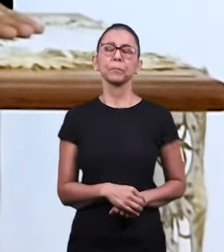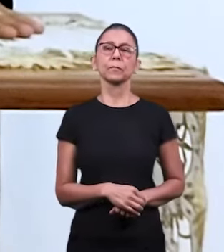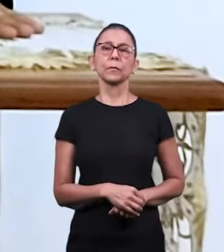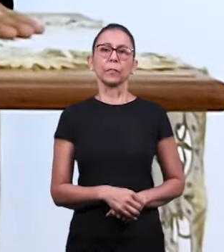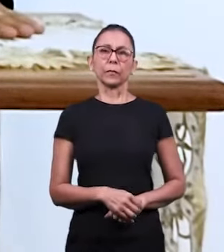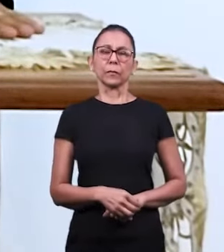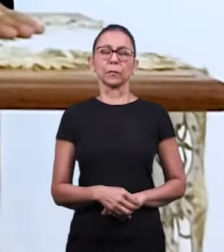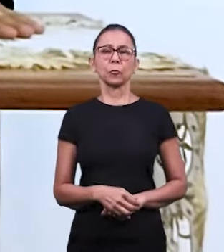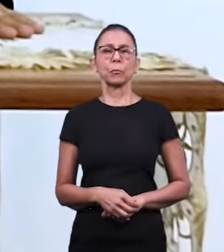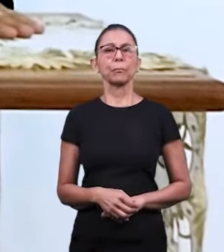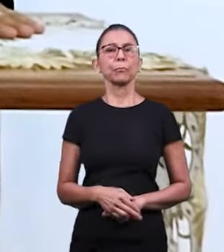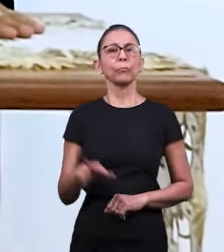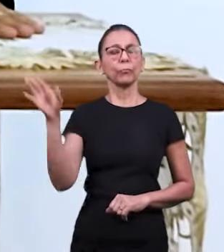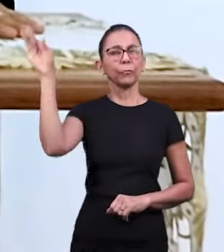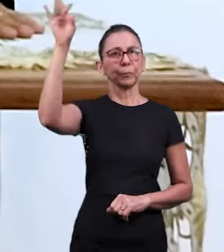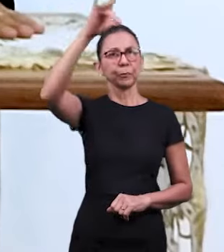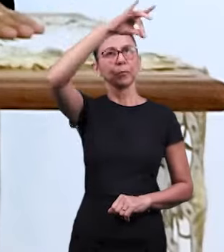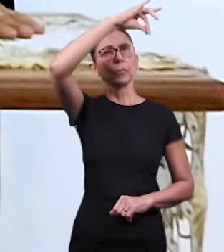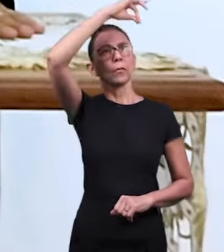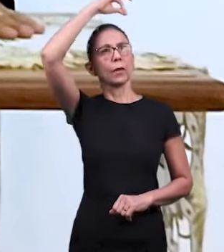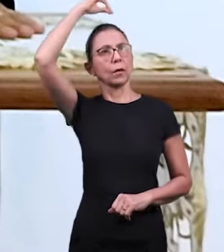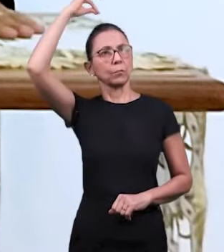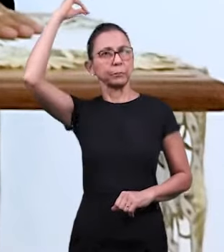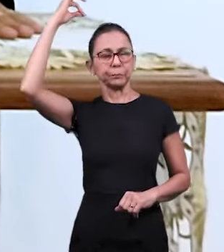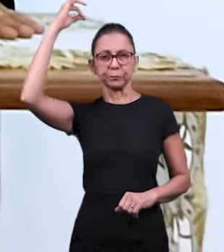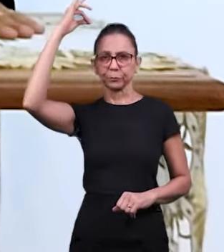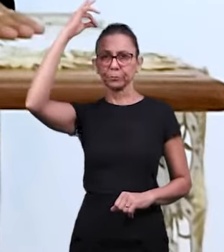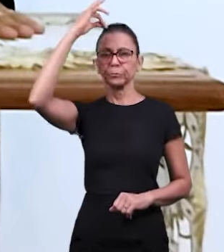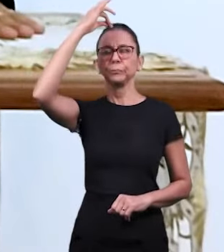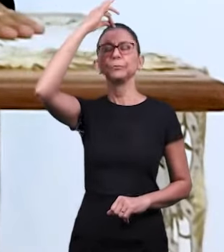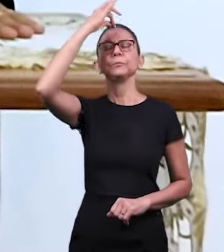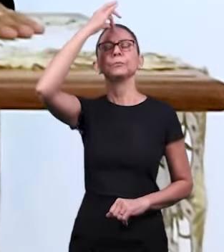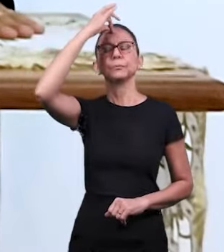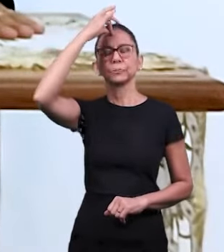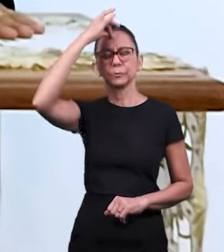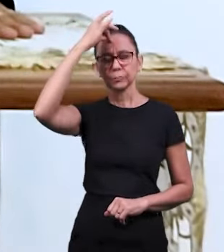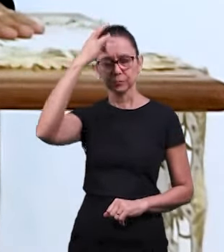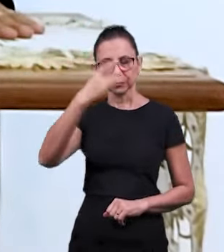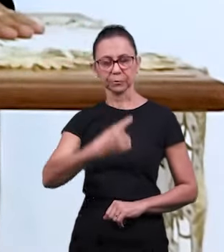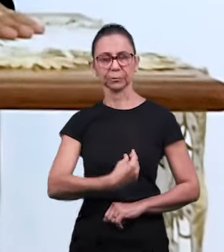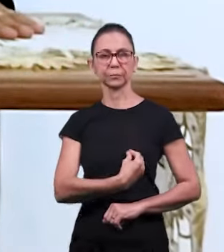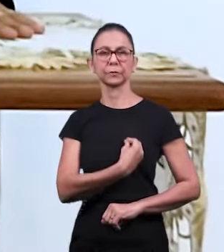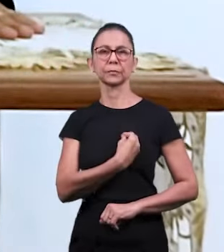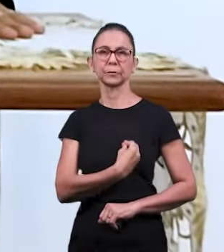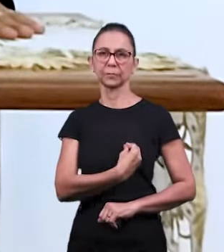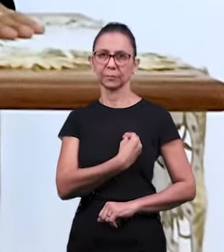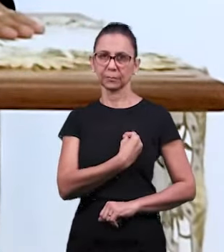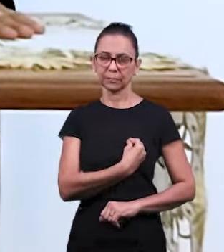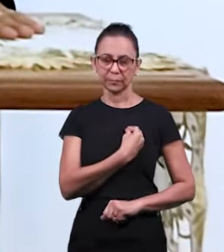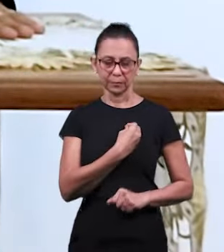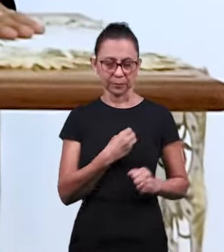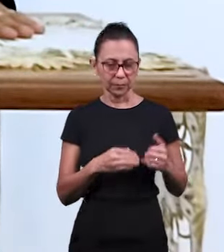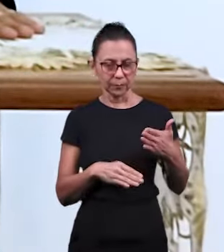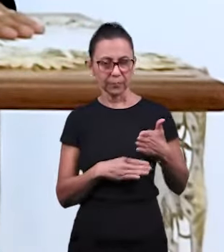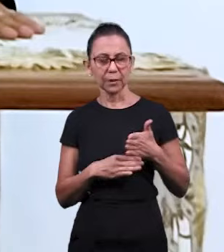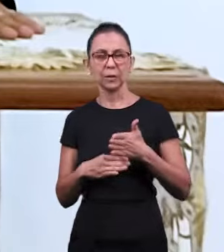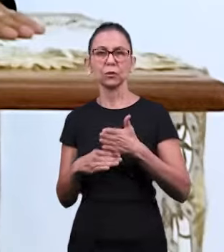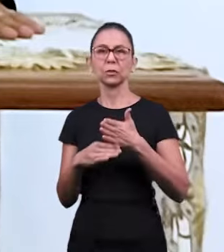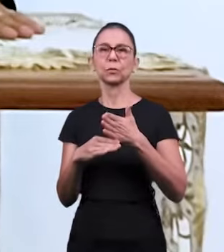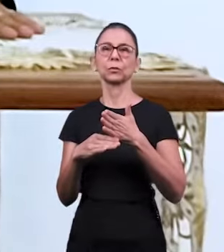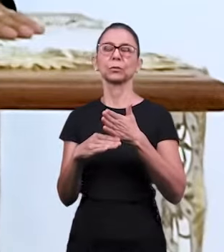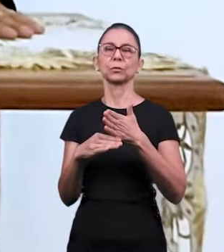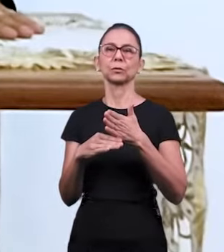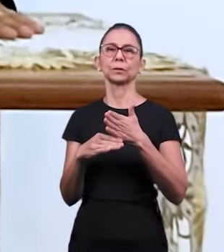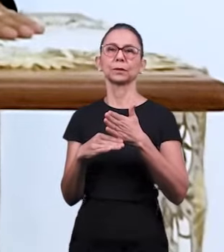найти, так же и Дух Святой дает нам в любых обстоятельствах эту возможность. Он